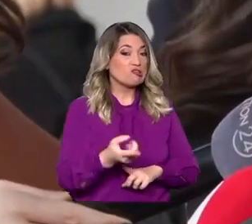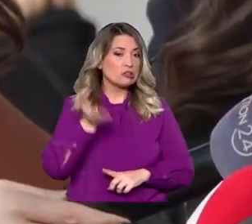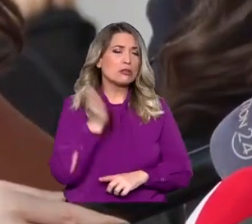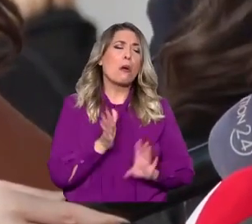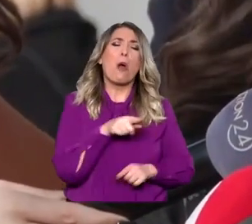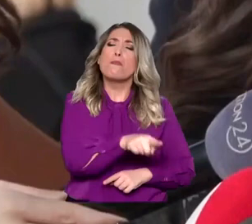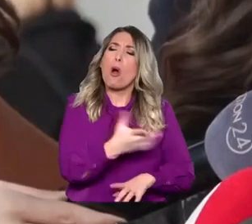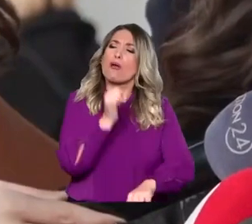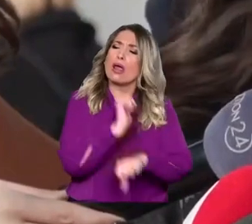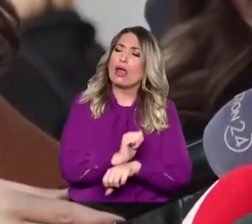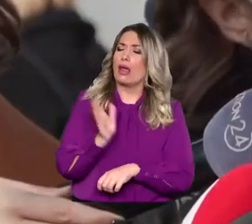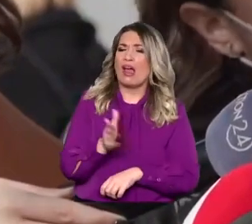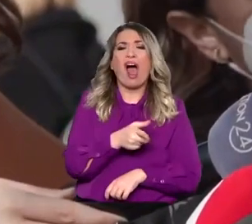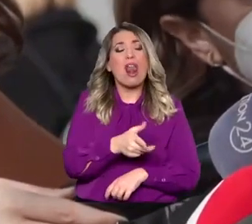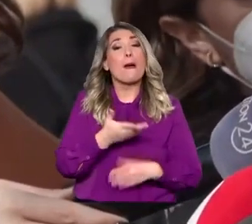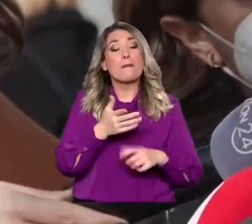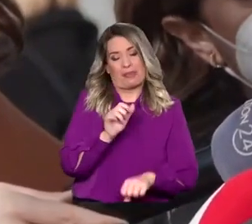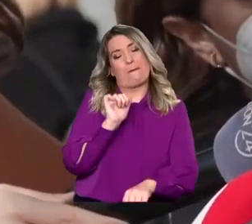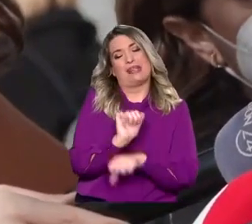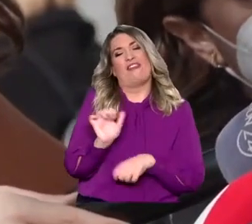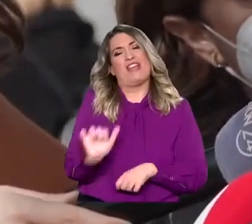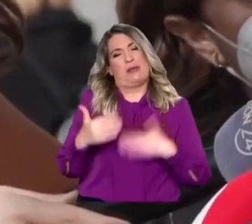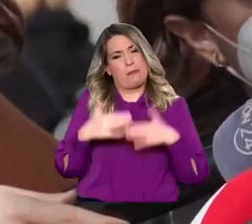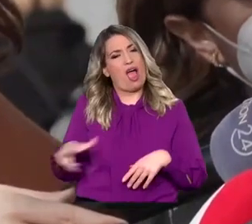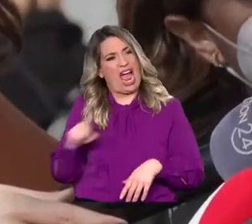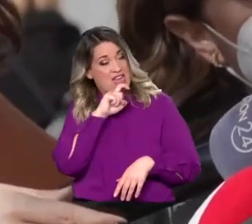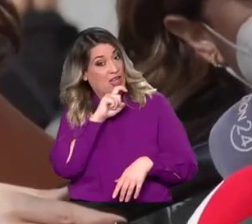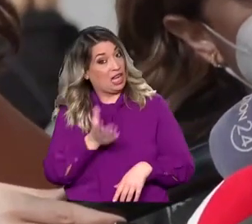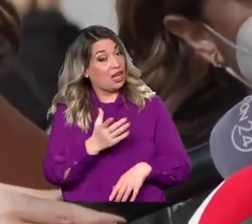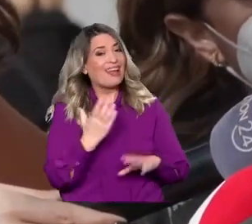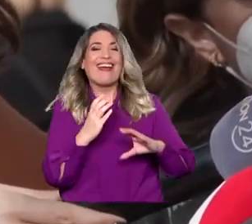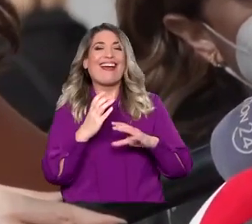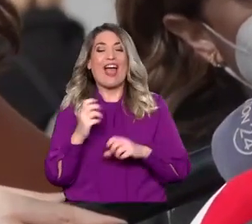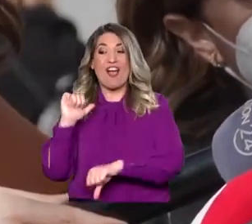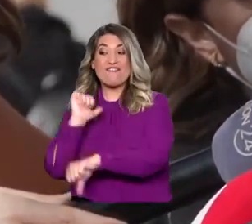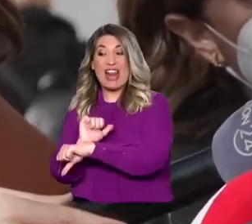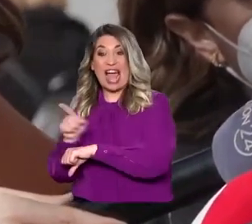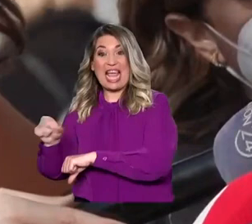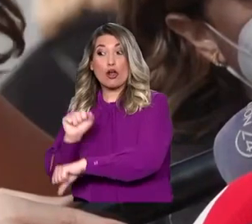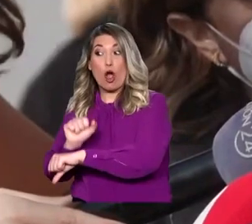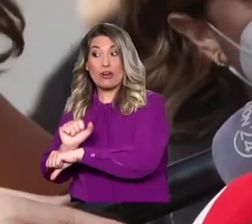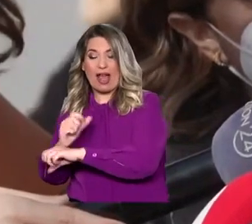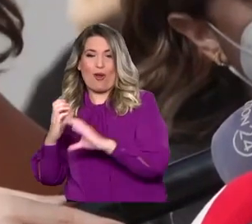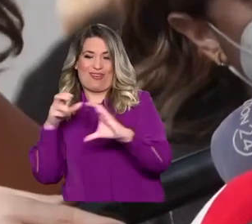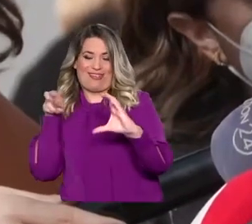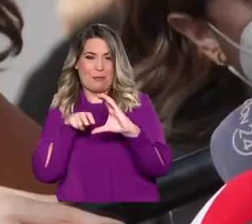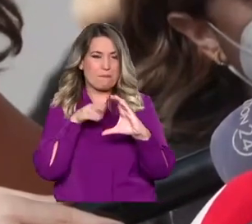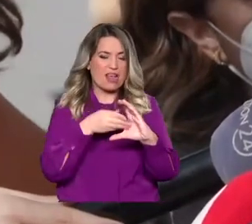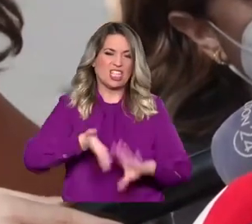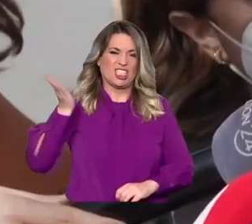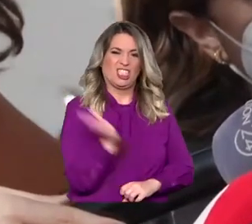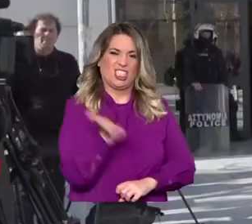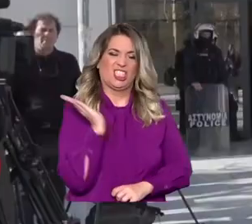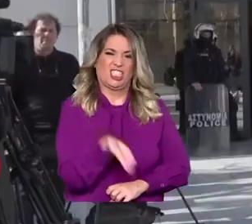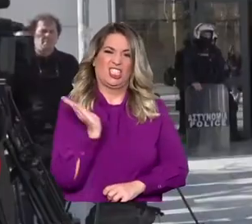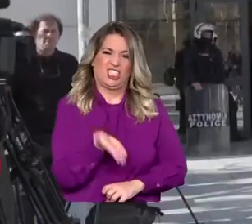υπήρξε ένας ανηλεείς ξυλοδαρμός ενός εκ των κατηγορουμένων μέσα στην κλούβα μεταφοράς του από τις φυλακές κορυδαλλού και ήδη από ότι μας ενημέρωσε ο συνάδελφος νοσηλεύεται